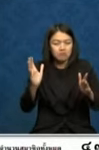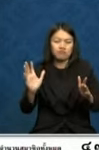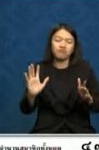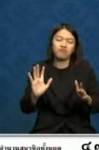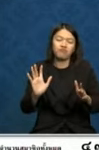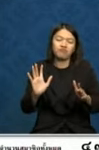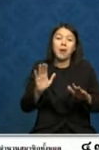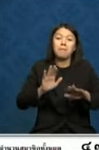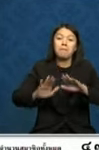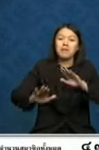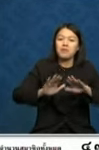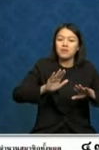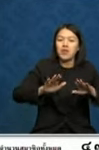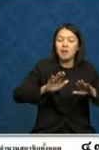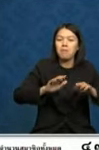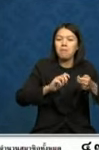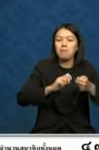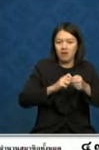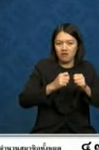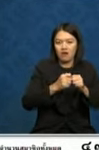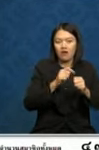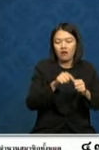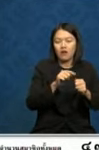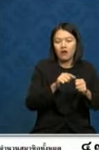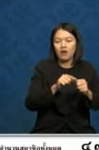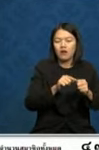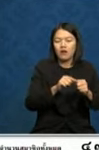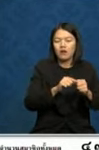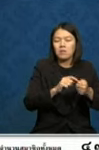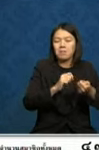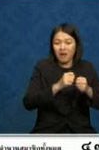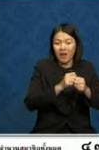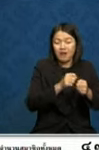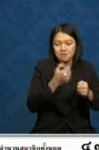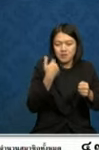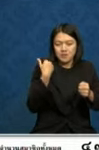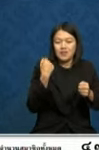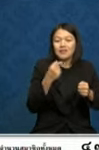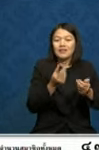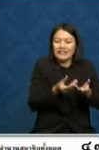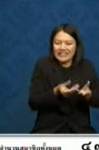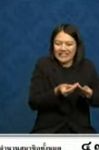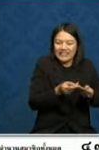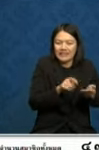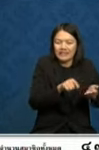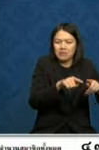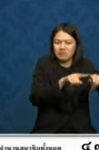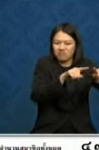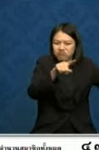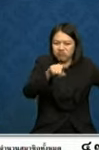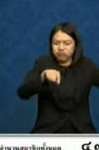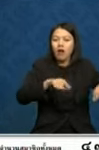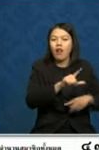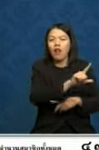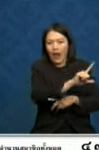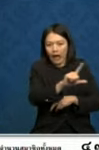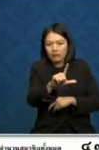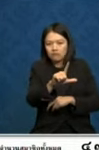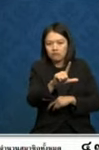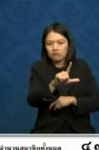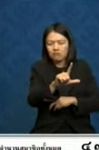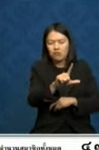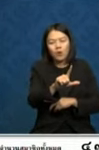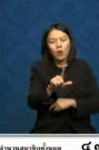าไปเทียบกับขนาดของปัญหานะครับเทียบกับขนาดของปัญหาที่มีอยู่เกินกว่าล้านไร่นะครับ